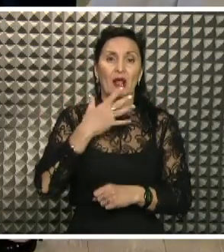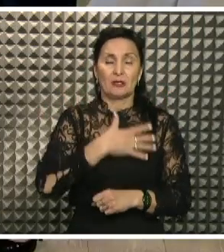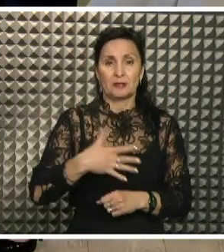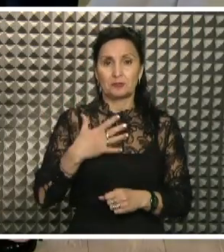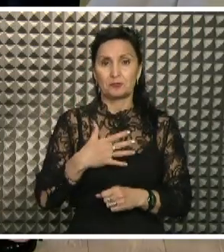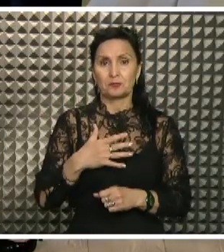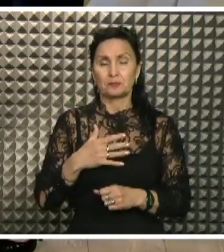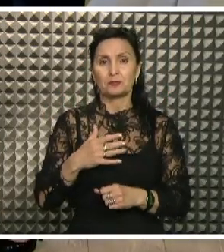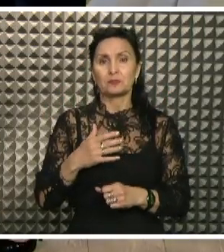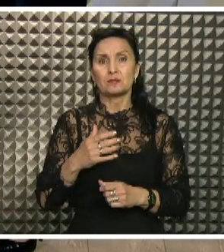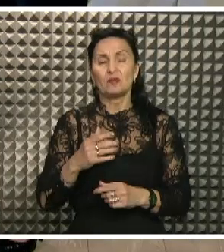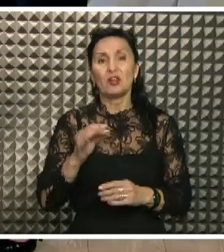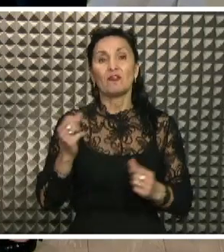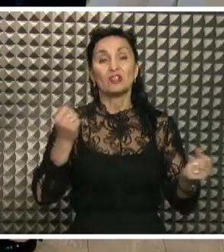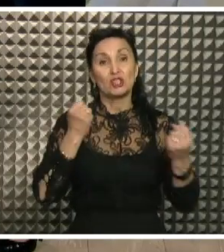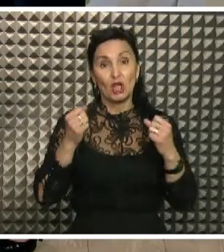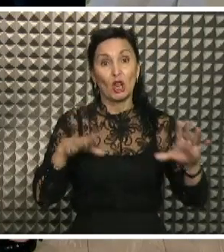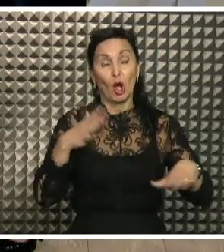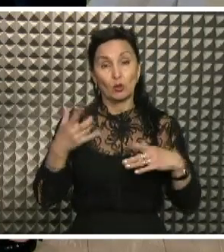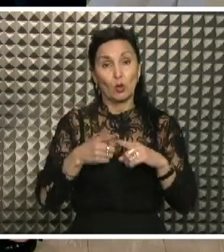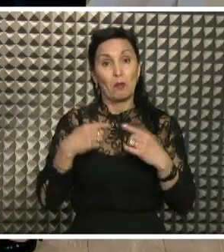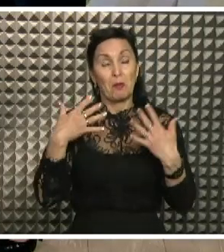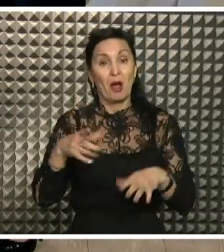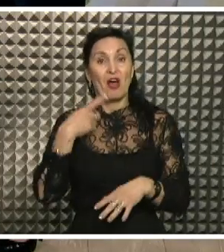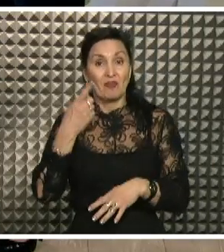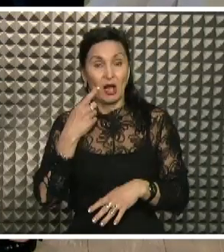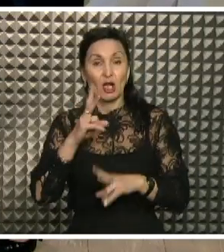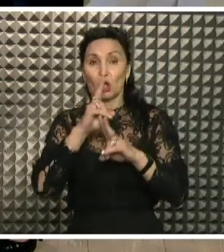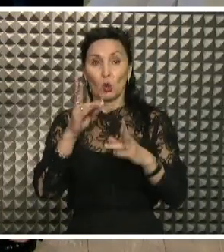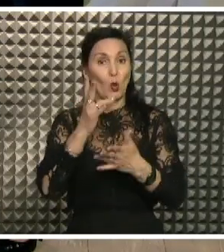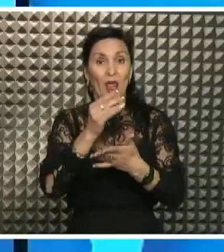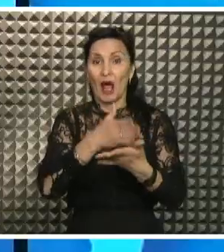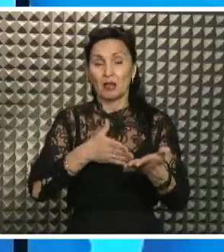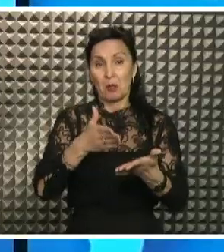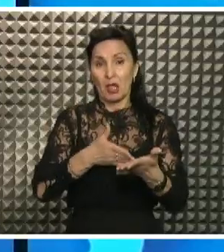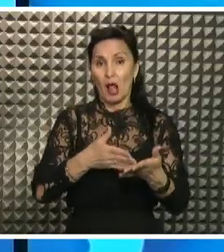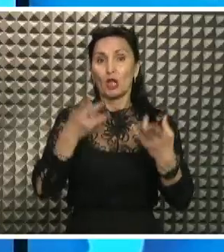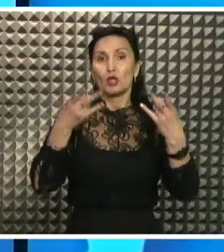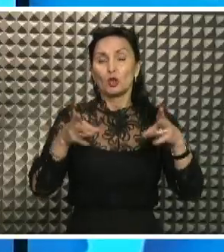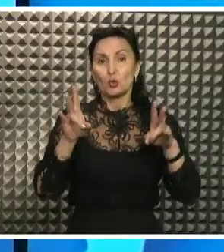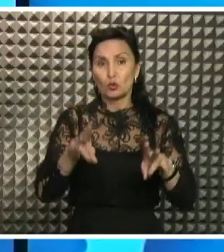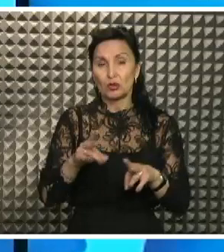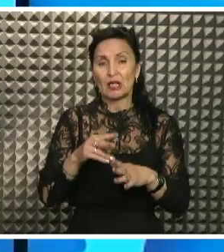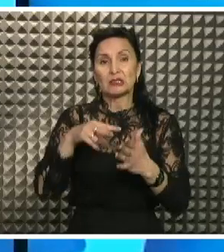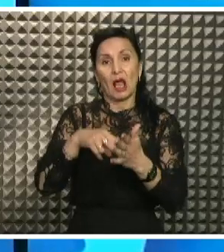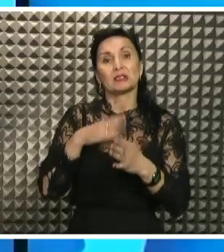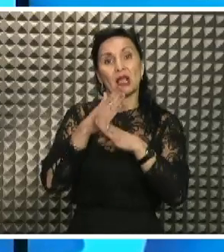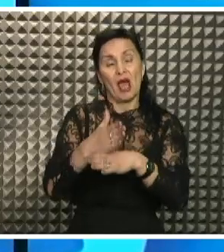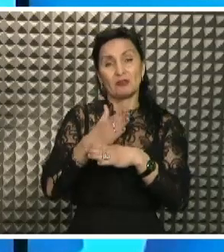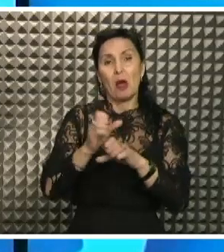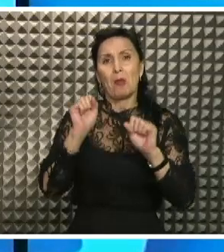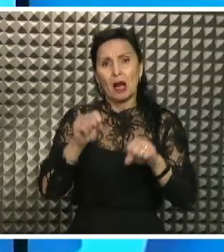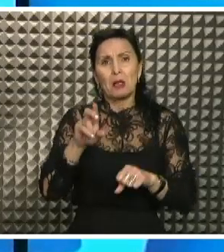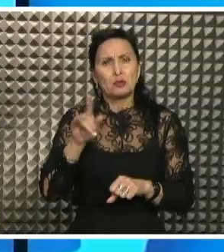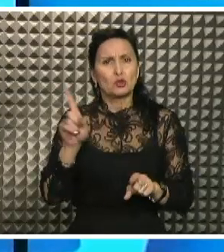Ну вот еда едой, а физические нагрузки, о которых мы уже поговорили с Денисом, никто не отменял. Все-таки не нужно там застаиваться. Могли бы вы нам